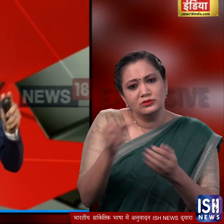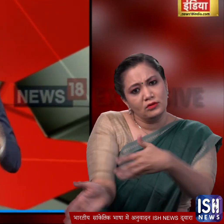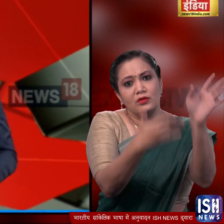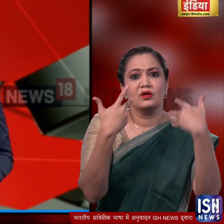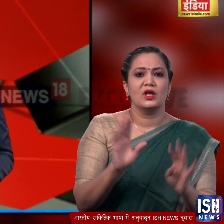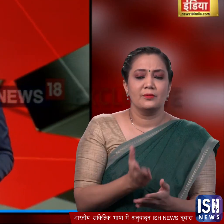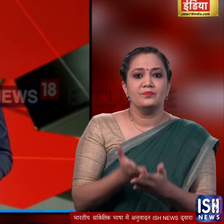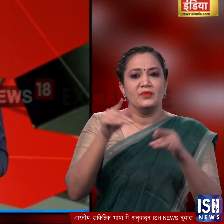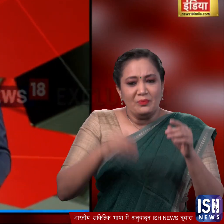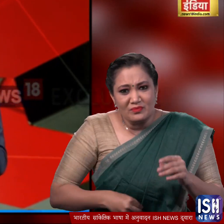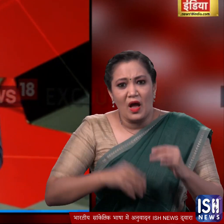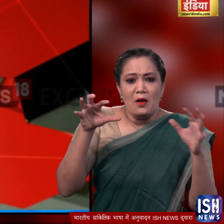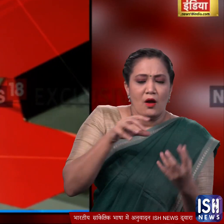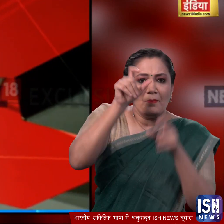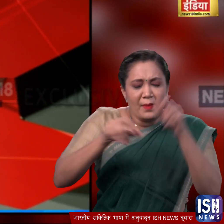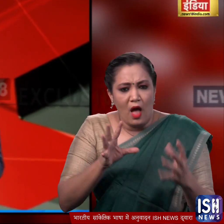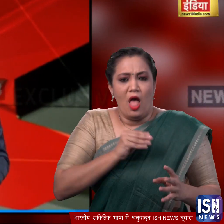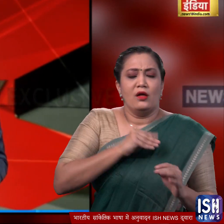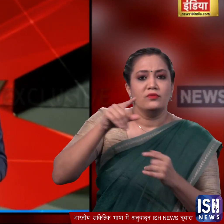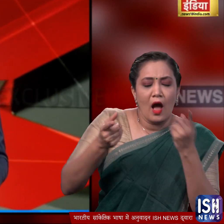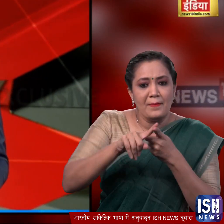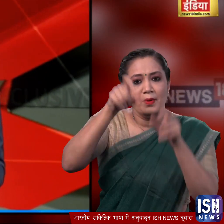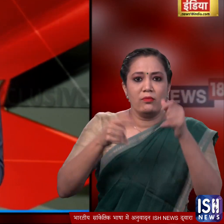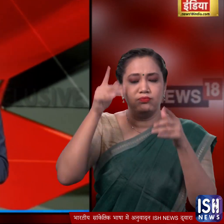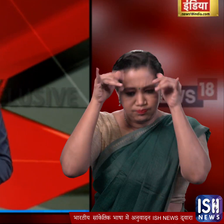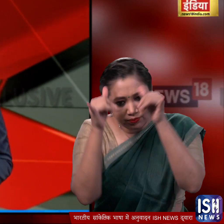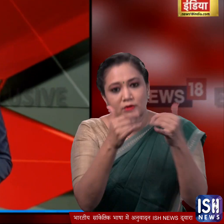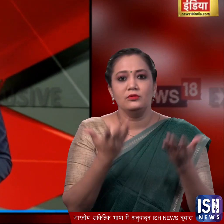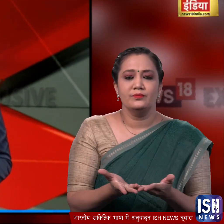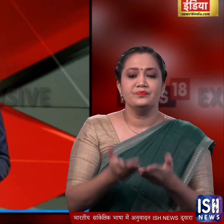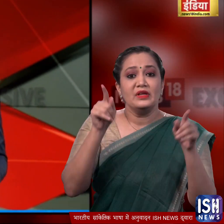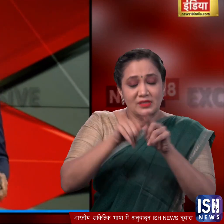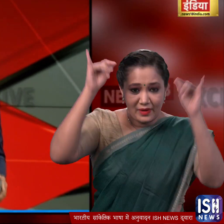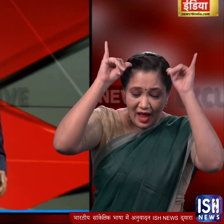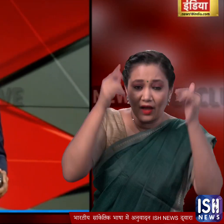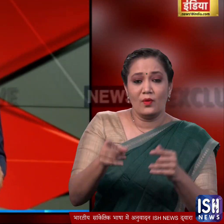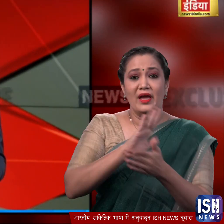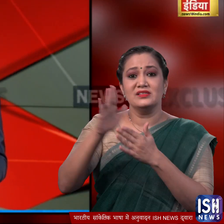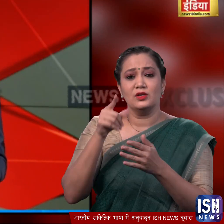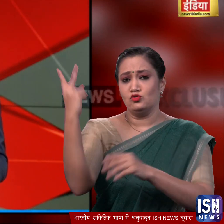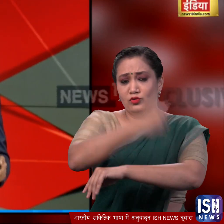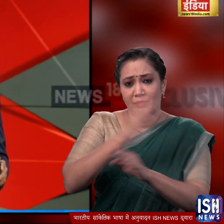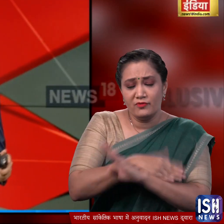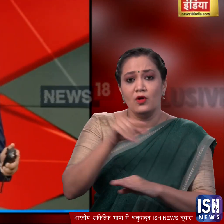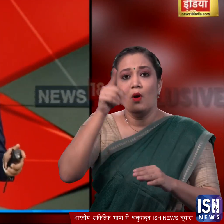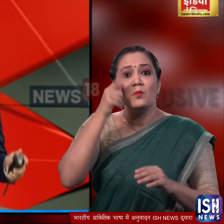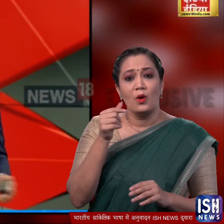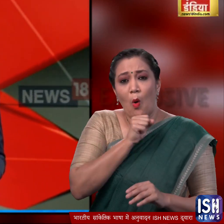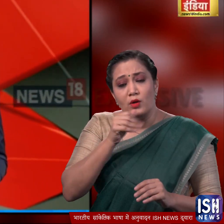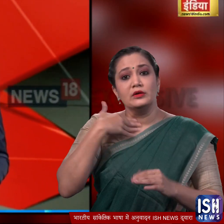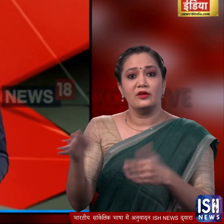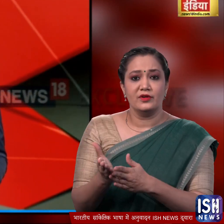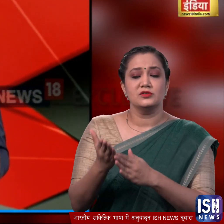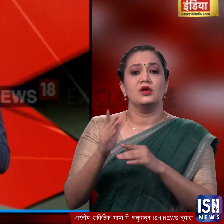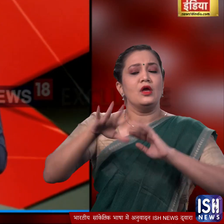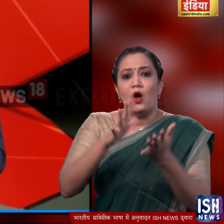पर चरने के लिए छोड़ रहे हैं, जो भूख या भीड़ से बदहवास होकर राहगीरों पर हमला कर देती हैं। और एक गाय के हमले में हिसार में 2 दिन पहले एक बुजुर्ग की मौत हो